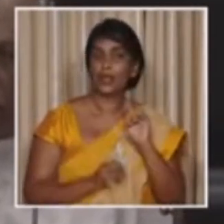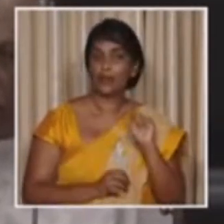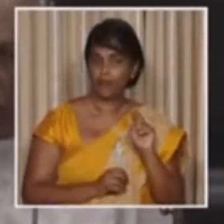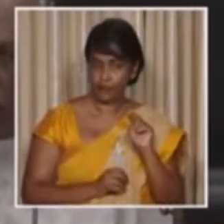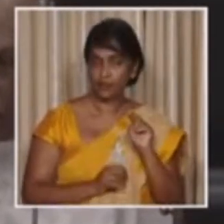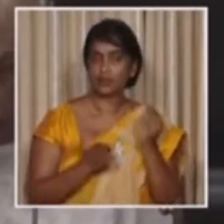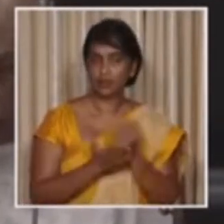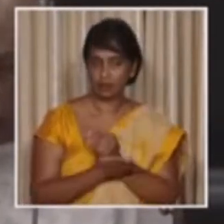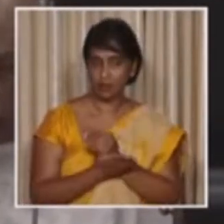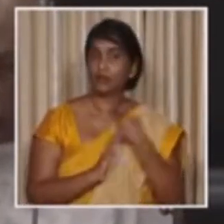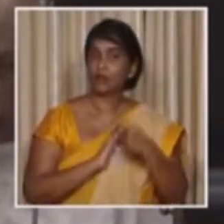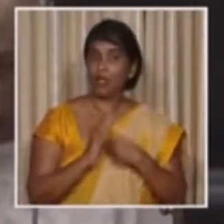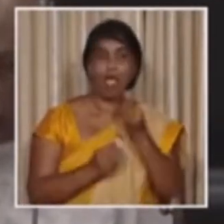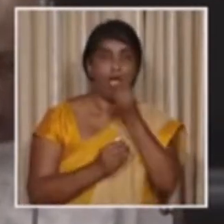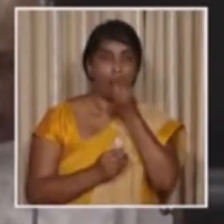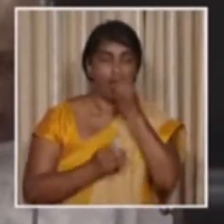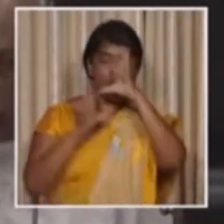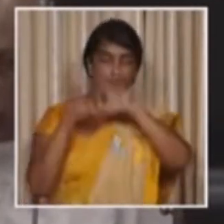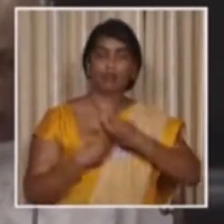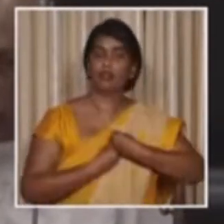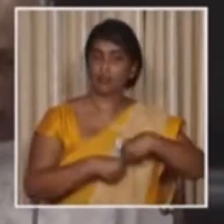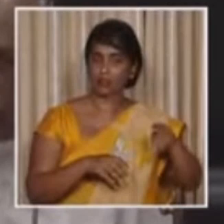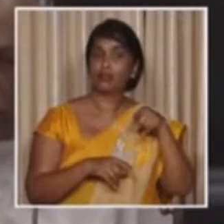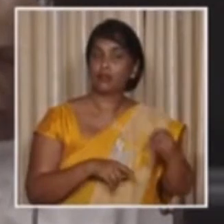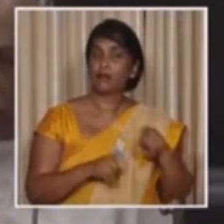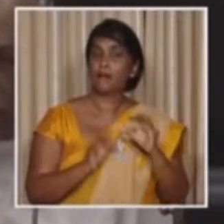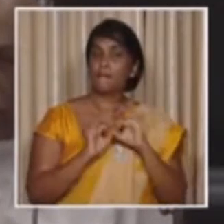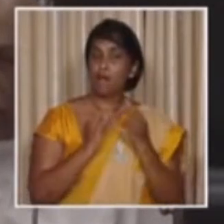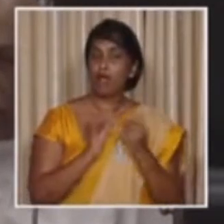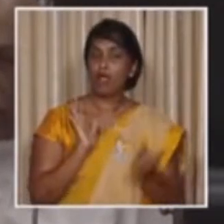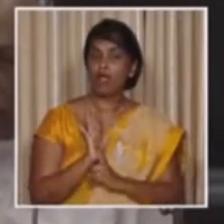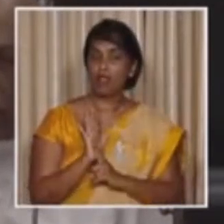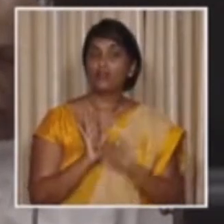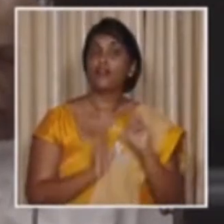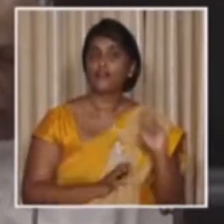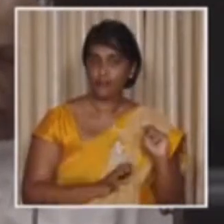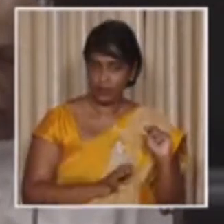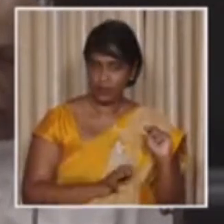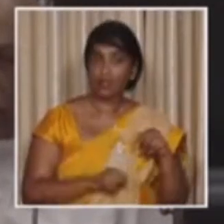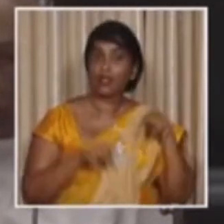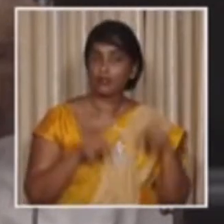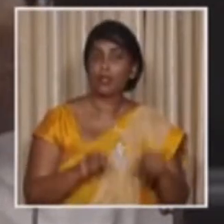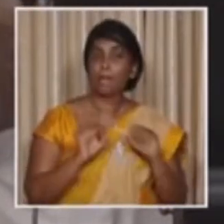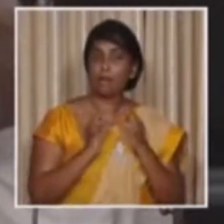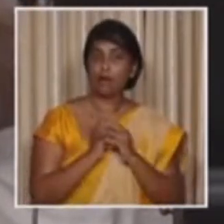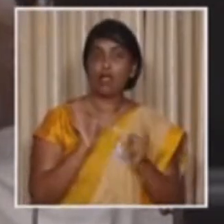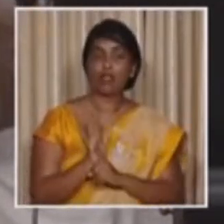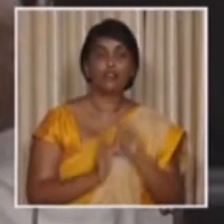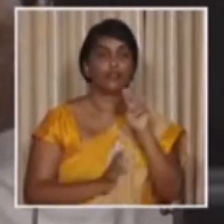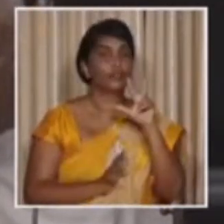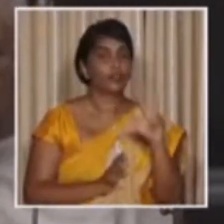කරා මේ රටේ හාල් ගන්න බෙදන්න කියලා. ඒ දැම්මේ පවුල් ලක්ෂ 20කට දැන් පවුල් ලක්ෂ 28ක්